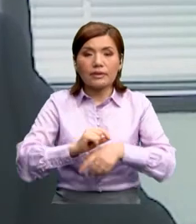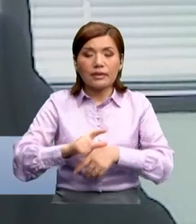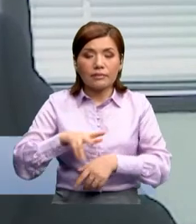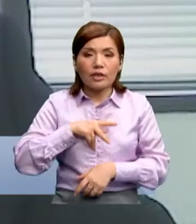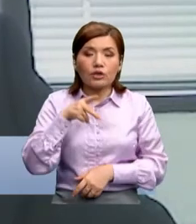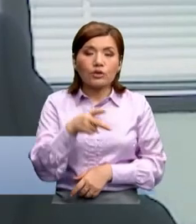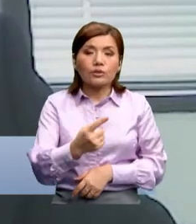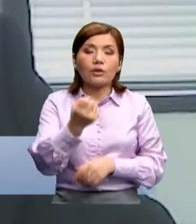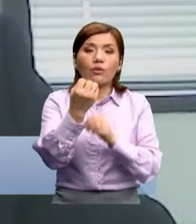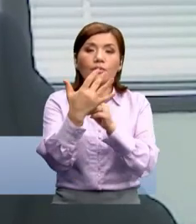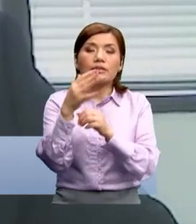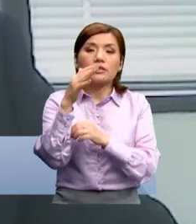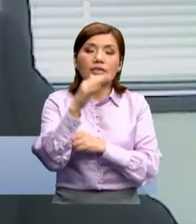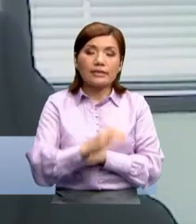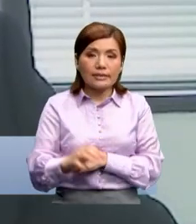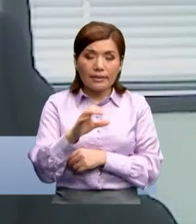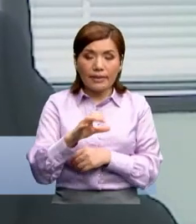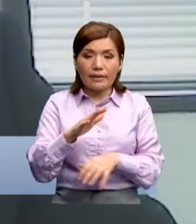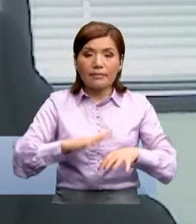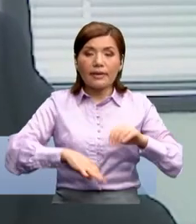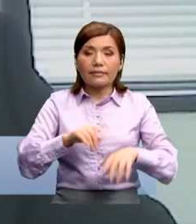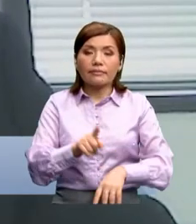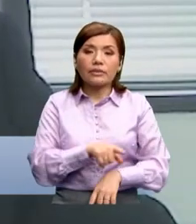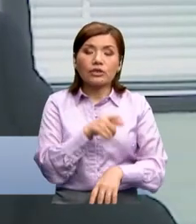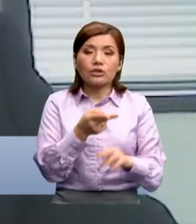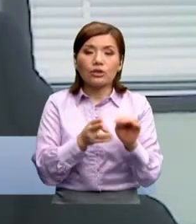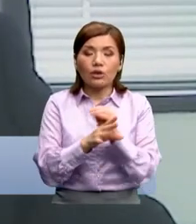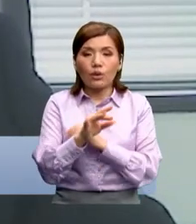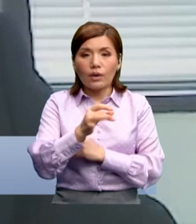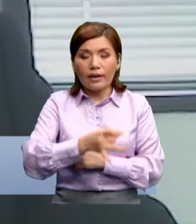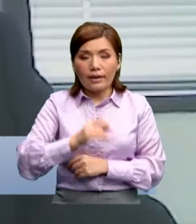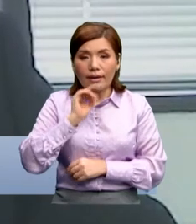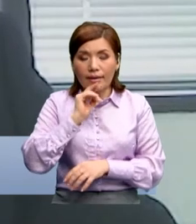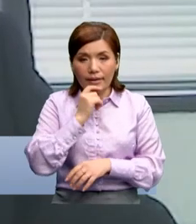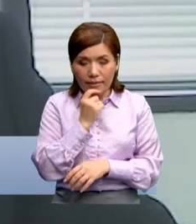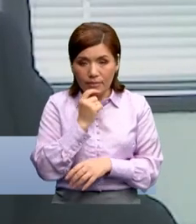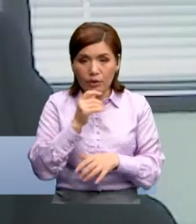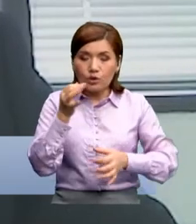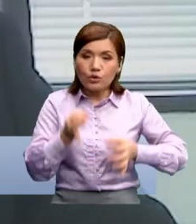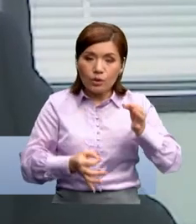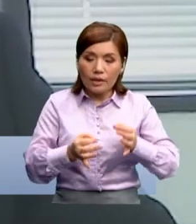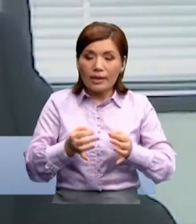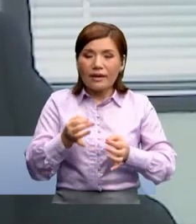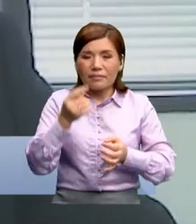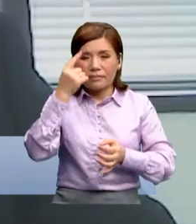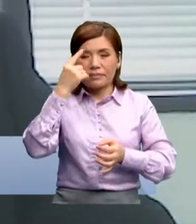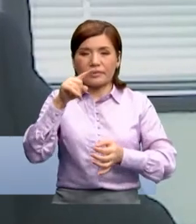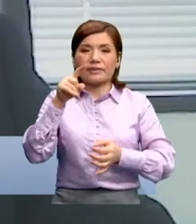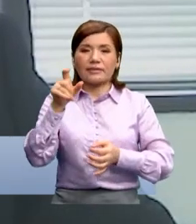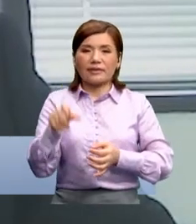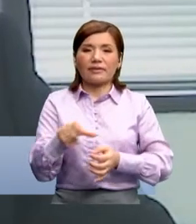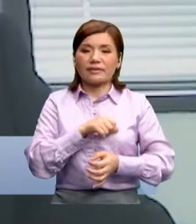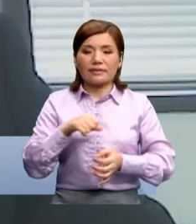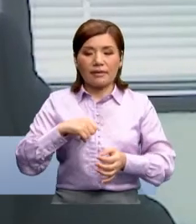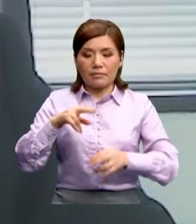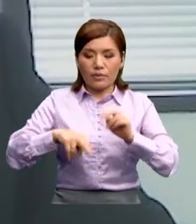жылы 15-ші қыркүйекте мамандандырылған ауданаралық экономикалық сот өз бетінше салынған нысандарды сүріп, жер